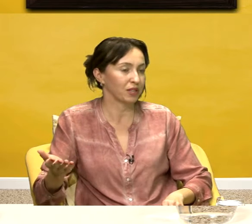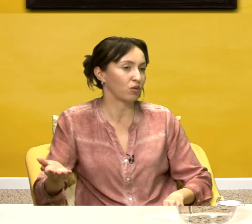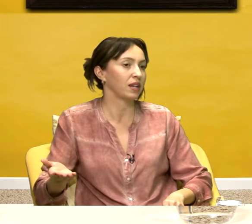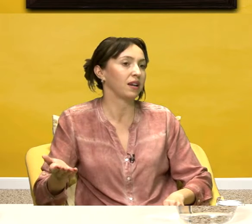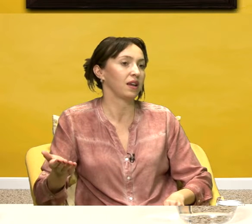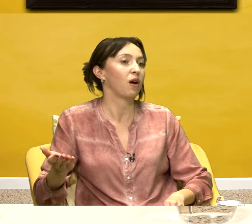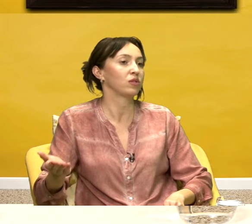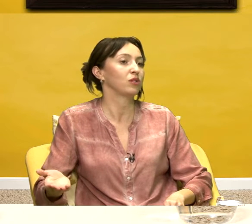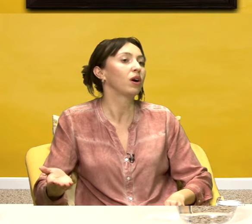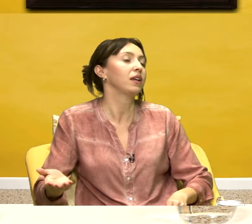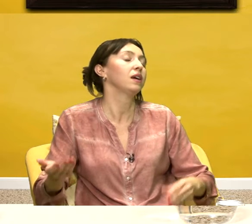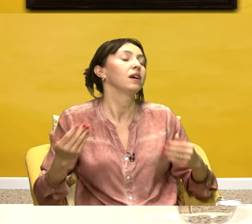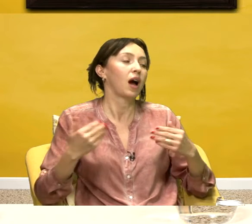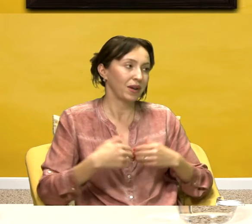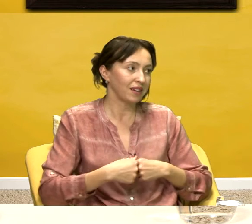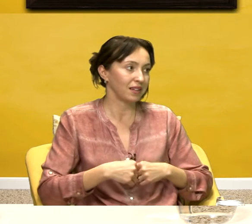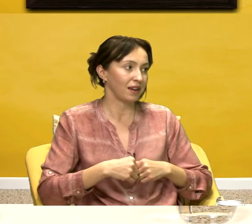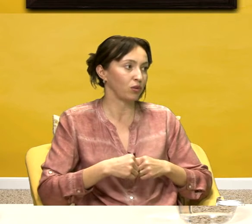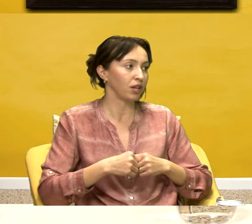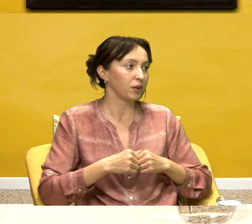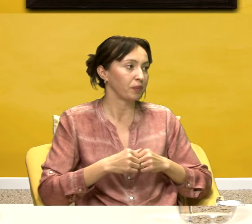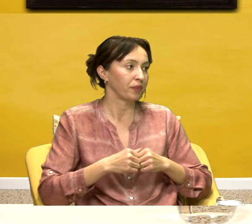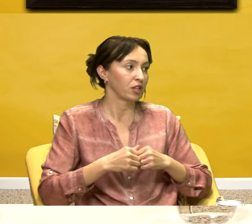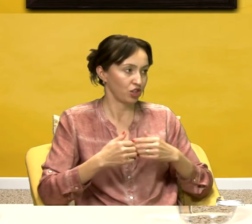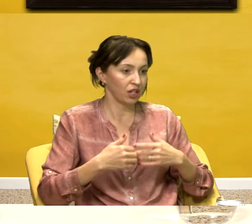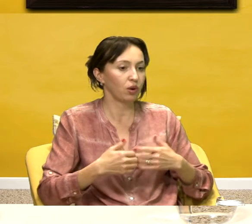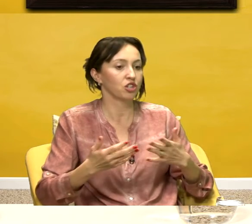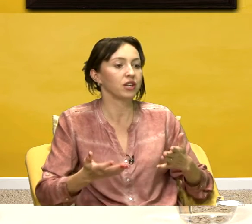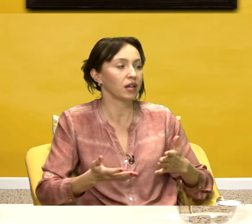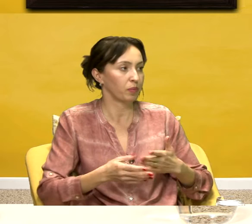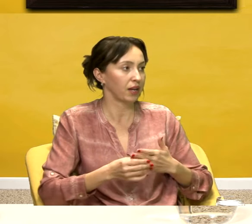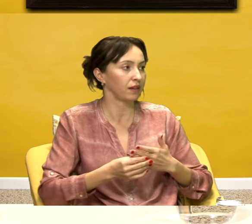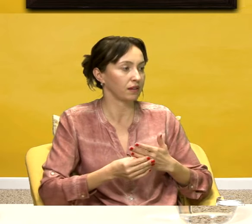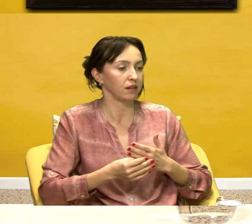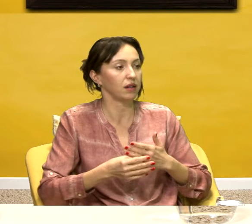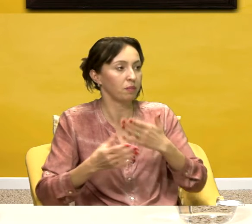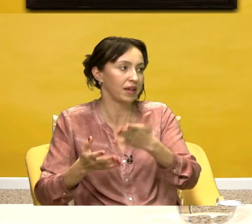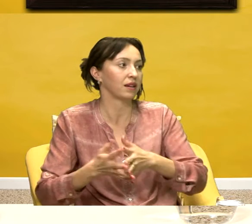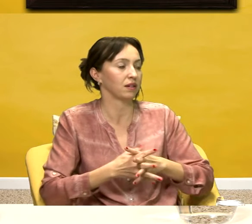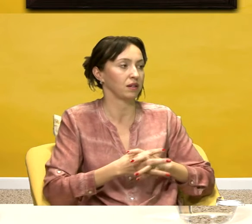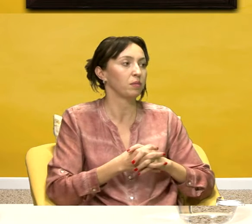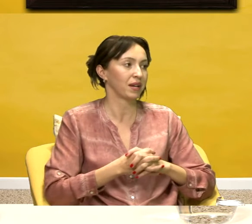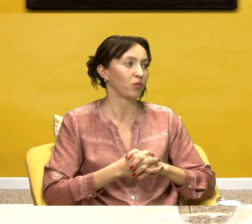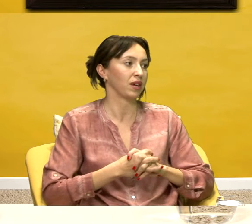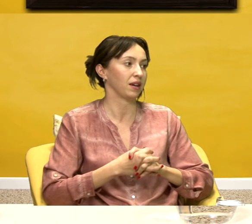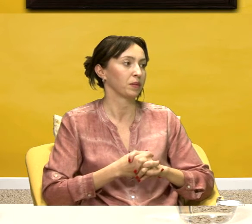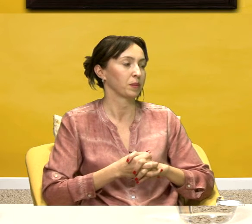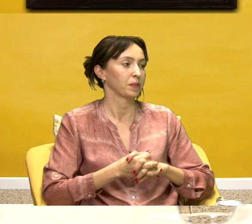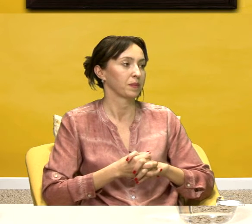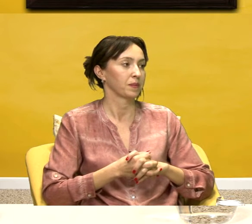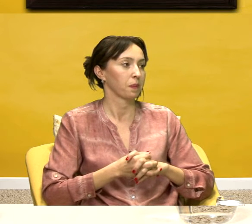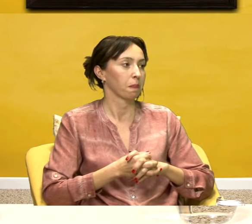înțelege cu persoanele auzitoare apelează la noi. Și eu, ca și interpret, merg cu